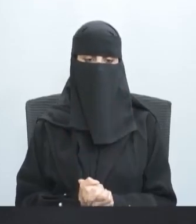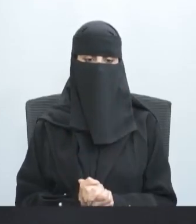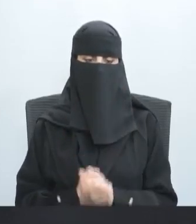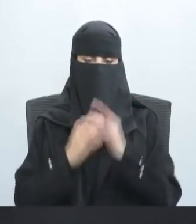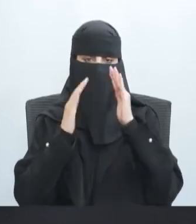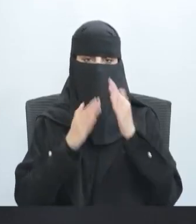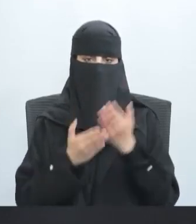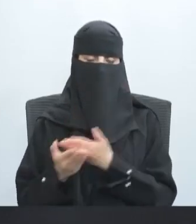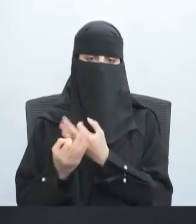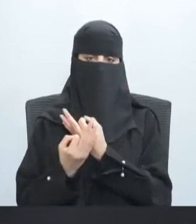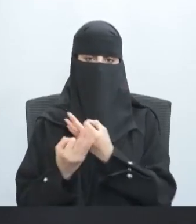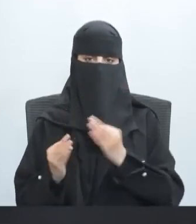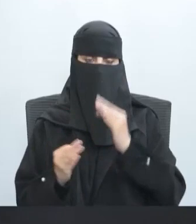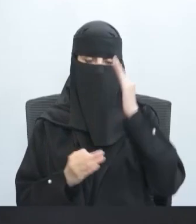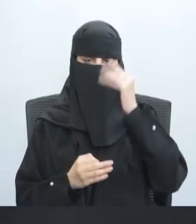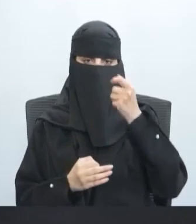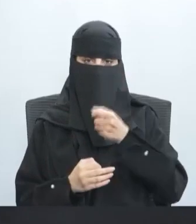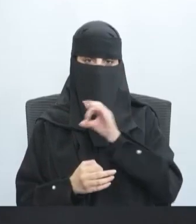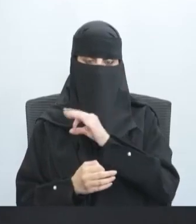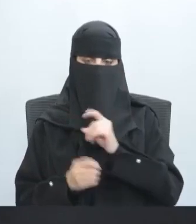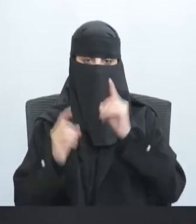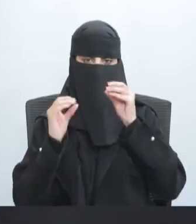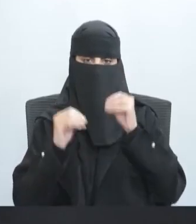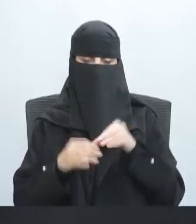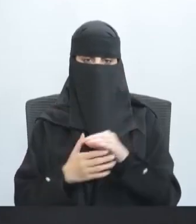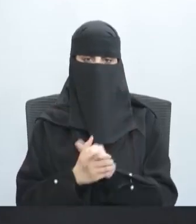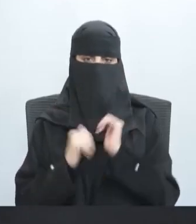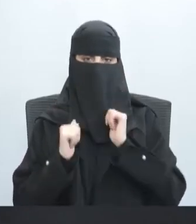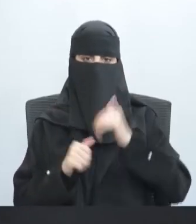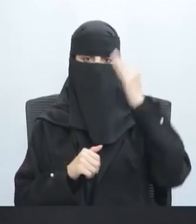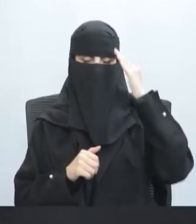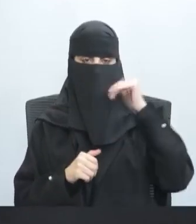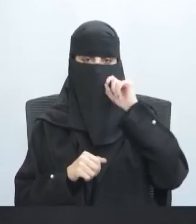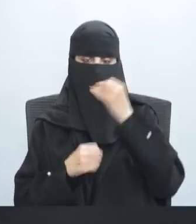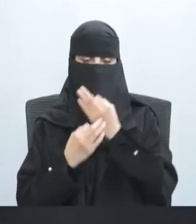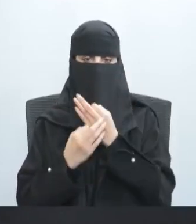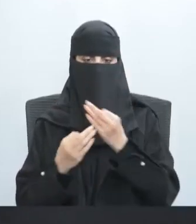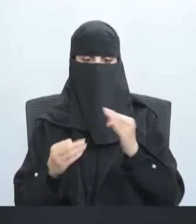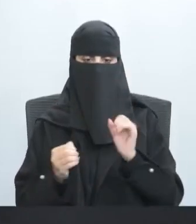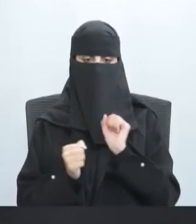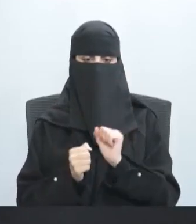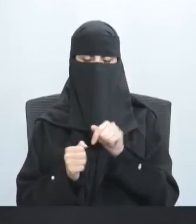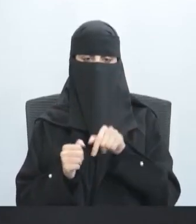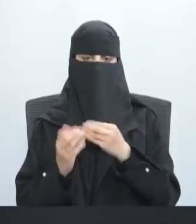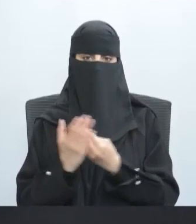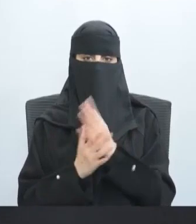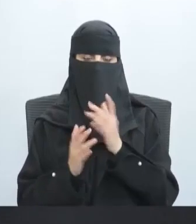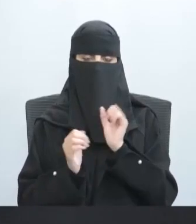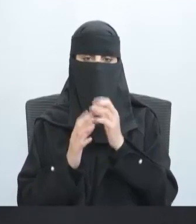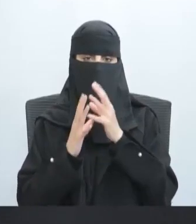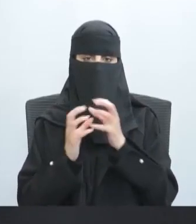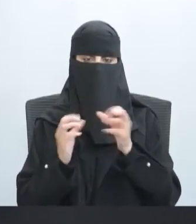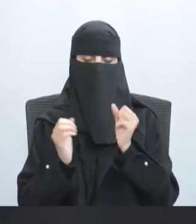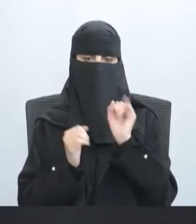السلام السلام عليكم ورحمه الله وبركاته واهلا وسهلا بكم اعزائي الطلاب والطالبات مجددا في شروحات